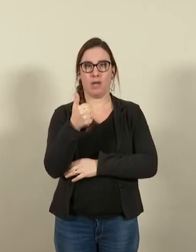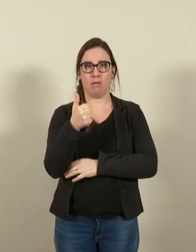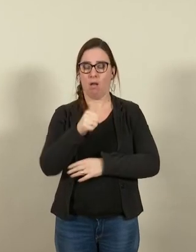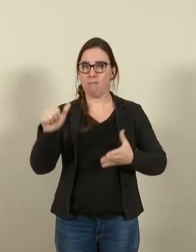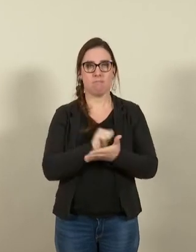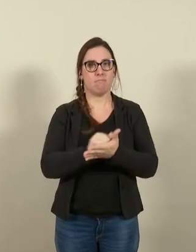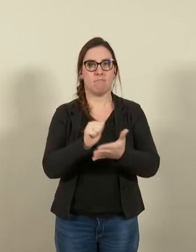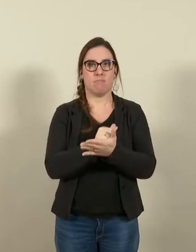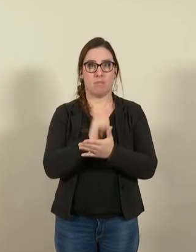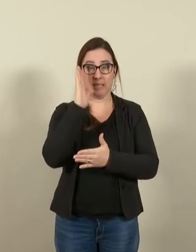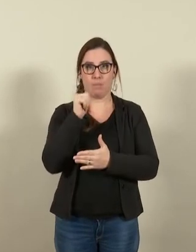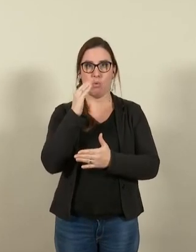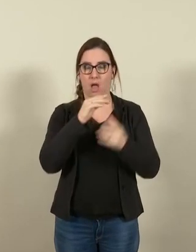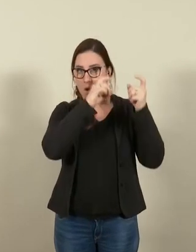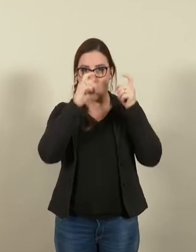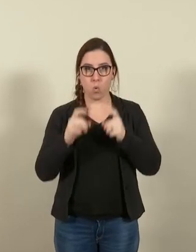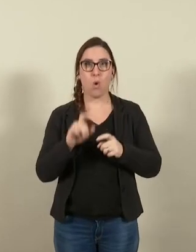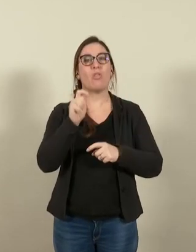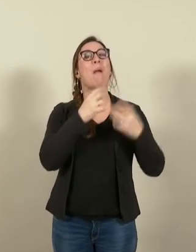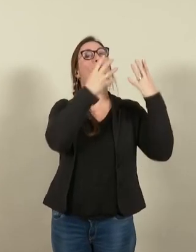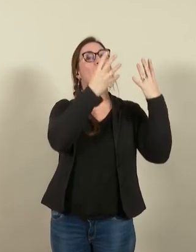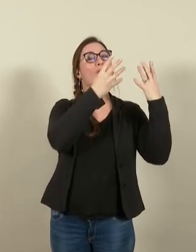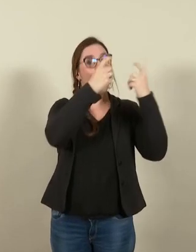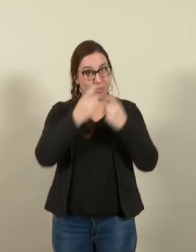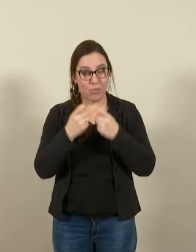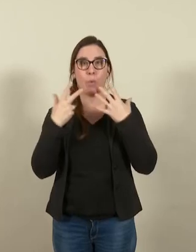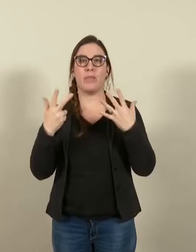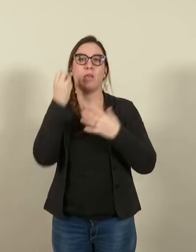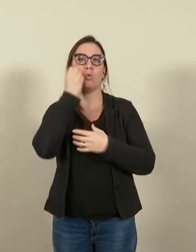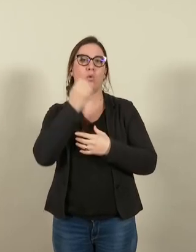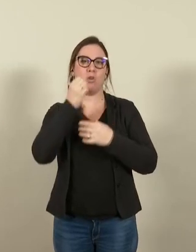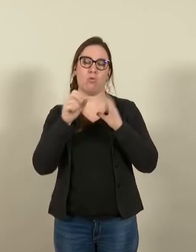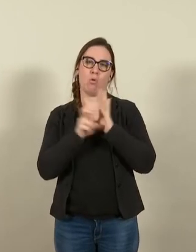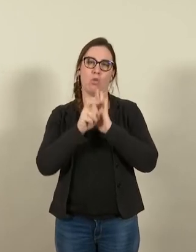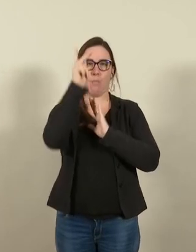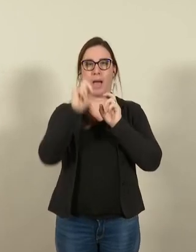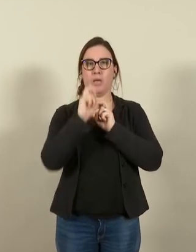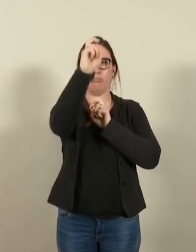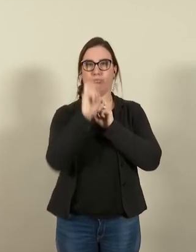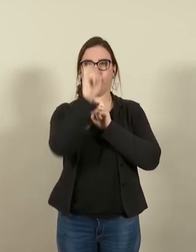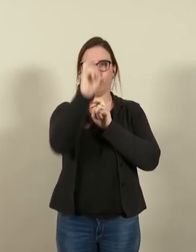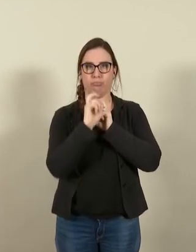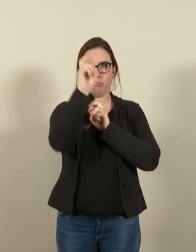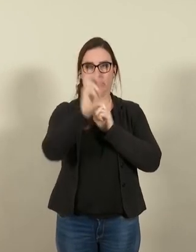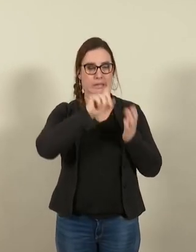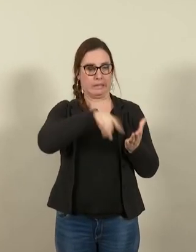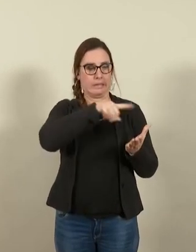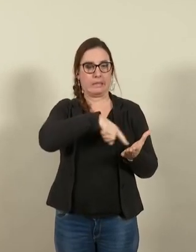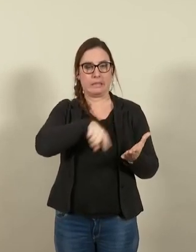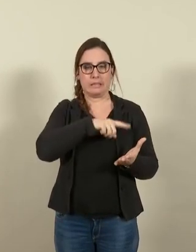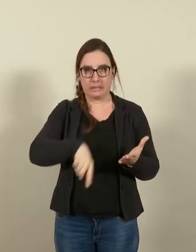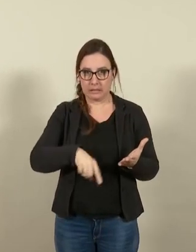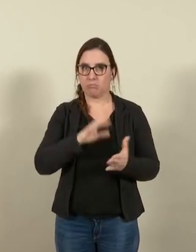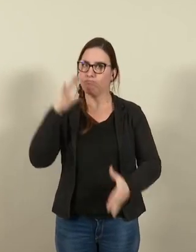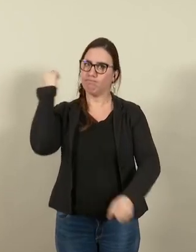entraînant une diminution de 9 à 8 TGV quotidiens pour la ligne Grenoble Paris ces suppressions à avait été